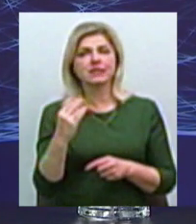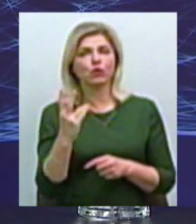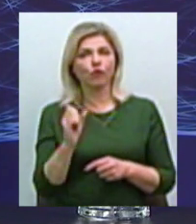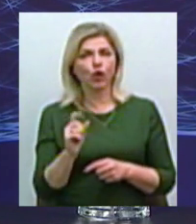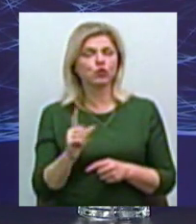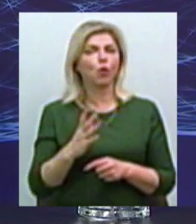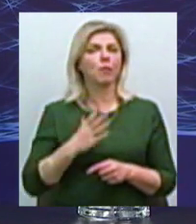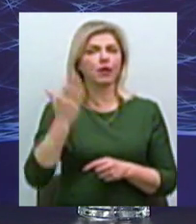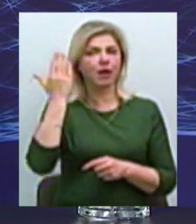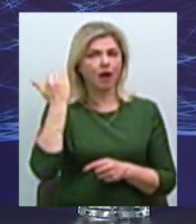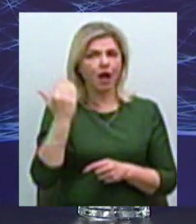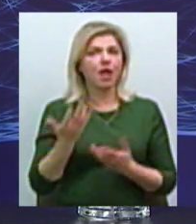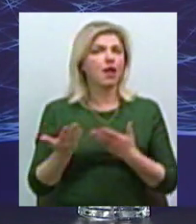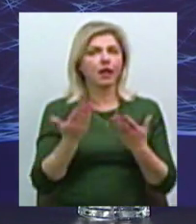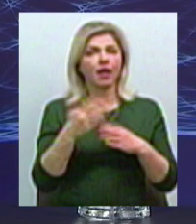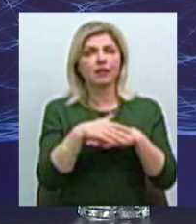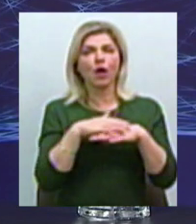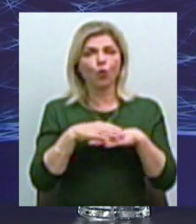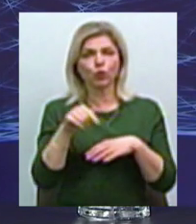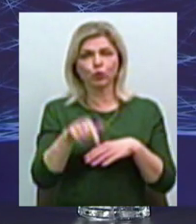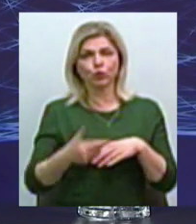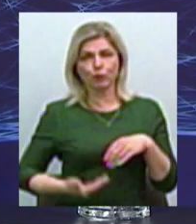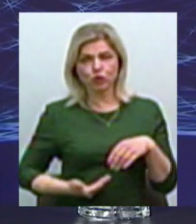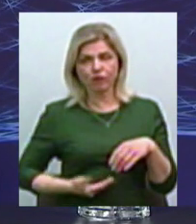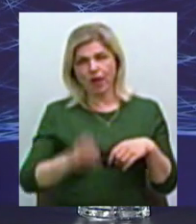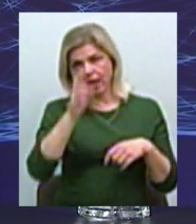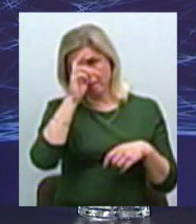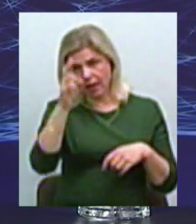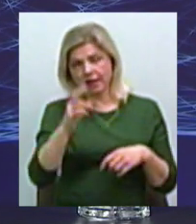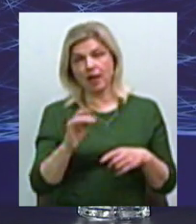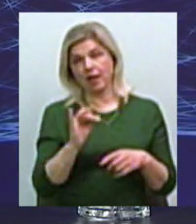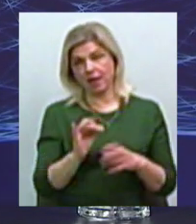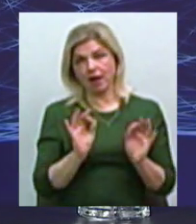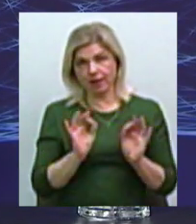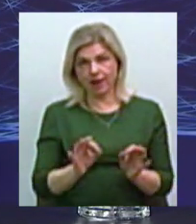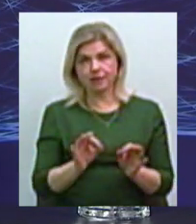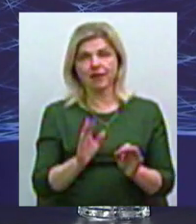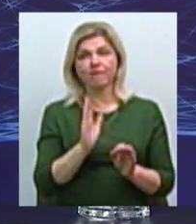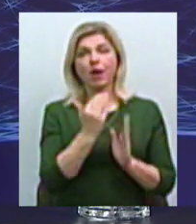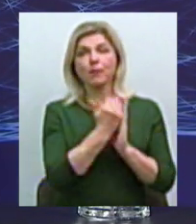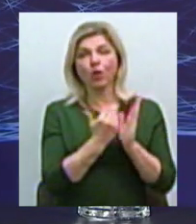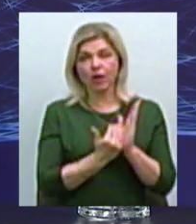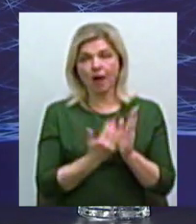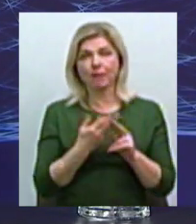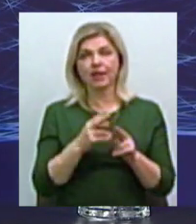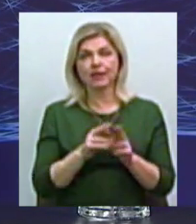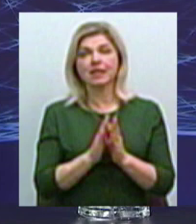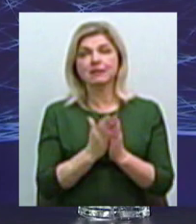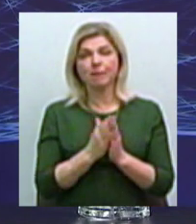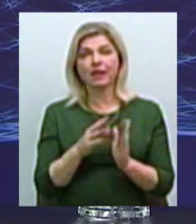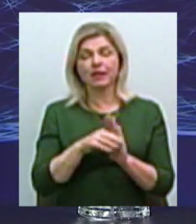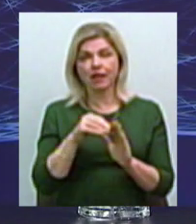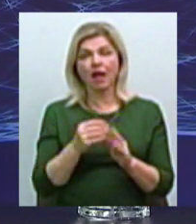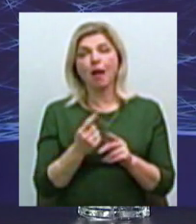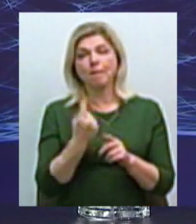які народи проживали, які були імперії, там князівства. І якраз в рамках цього збірника, ну, першої